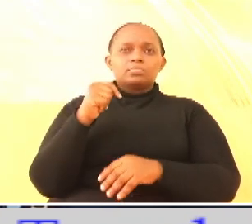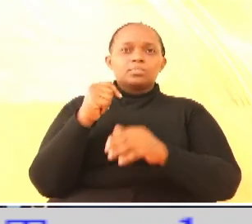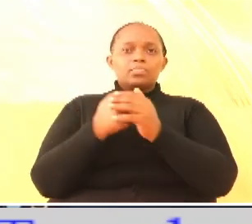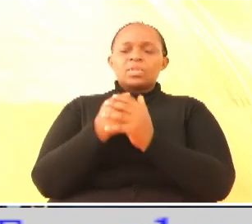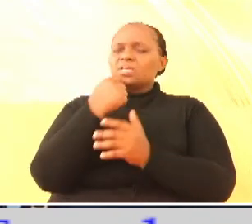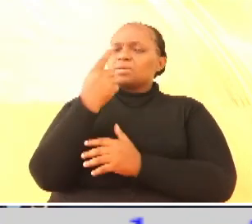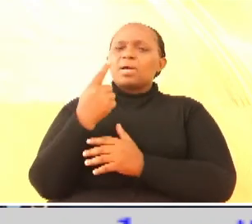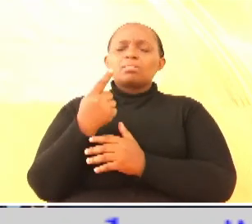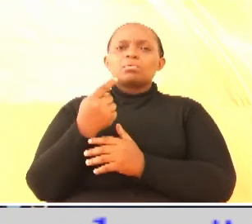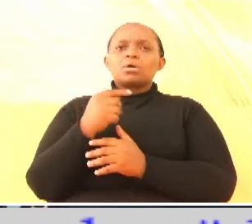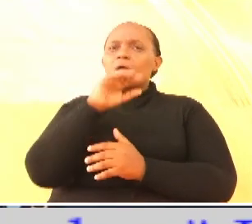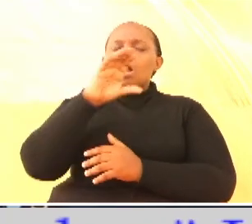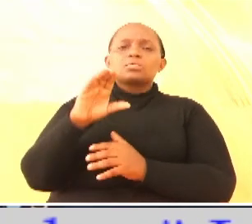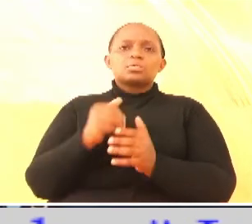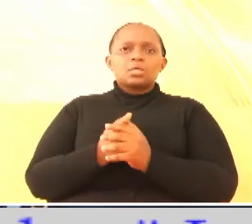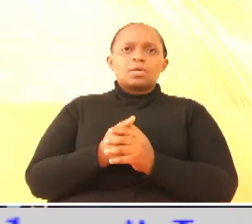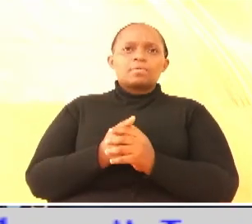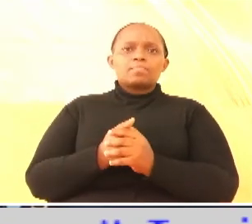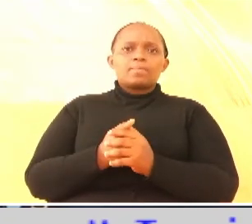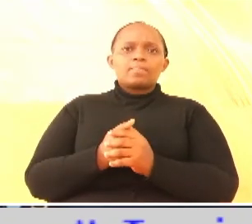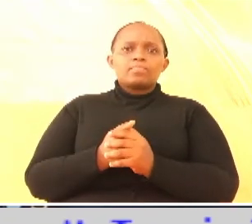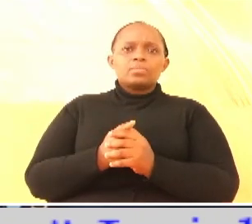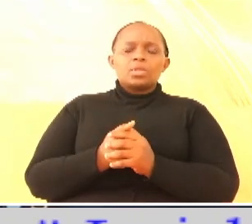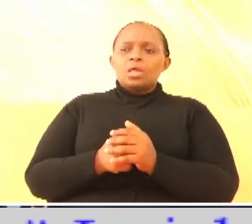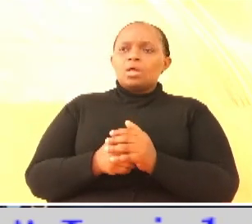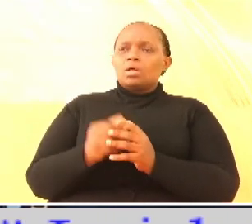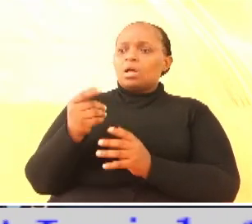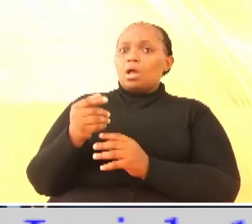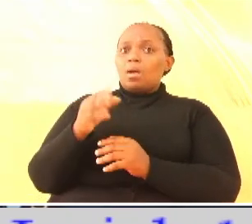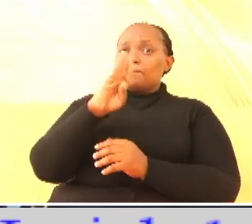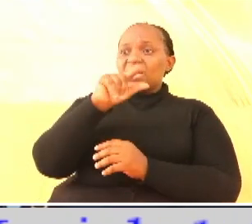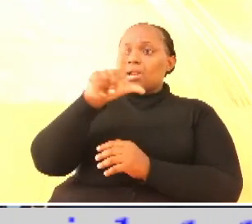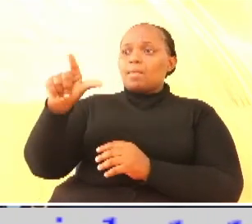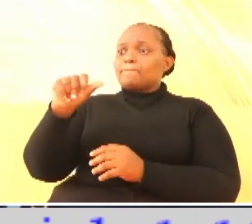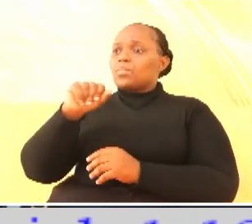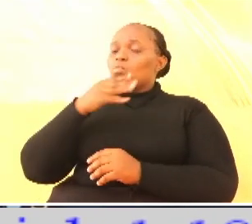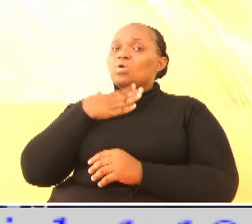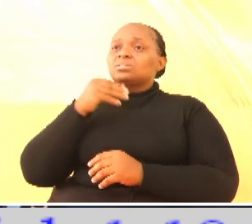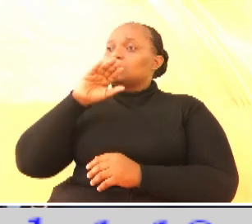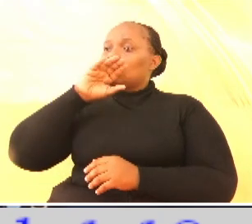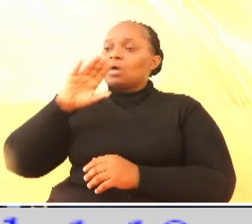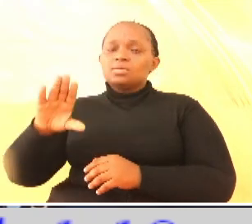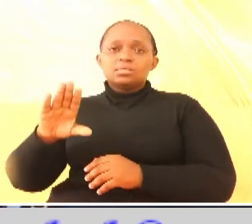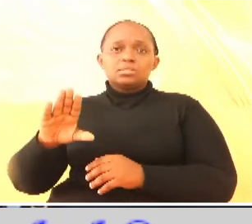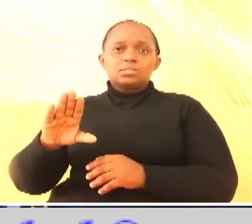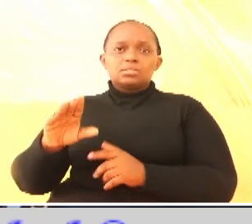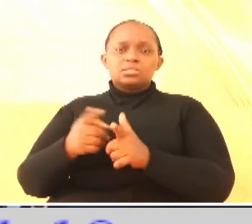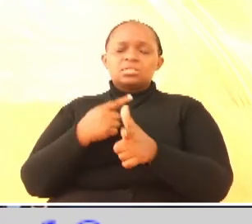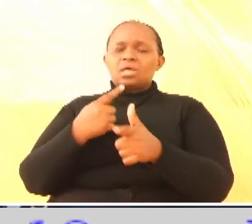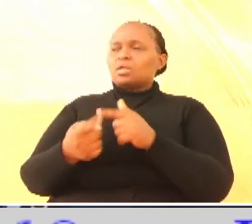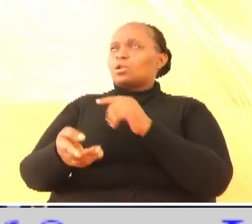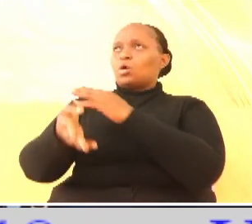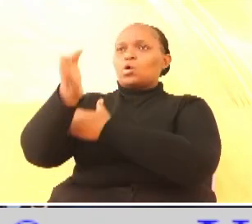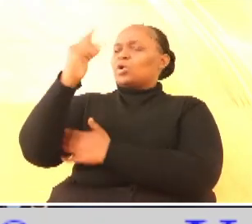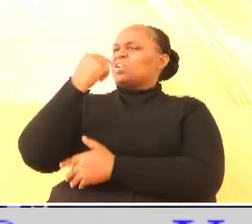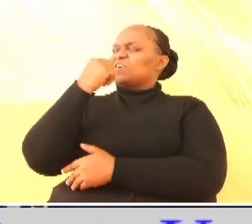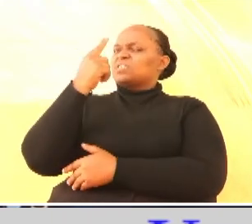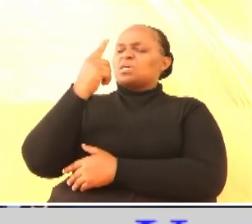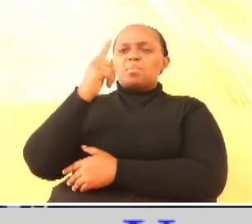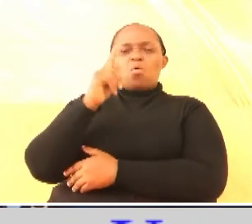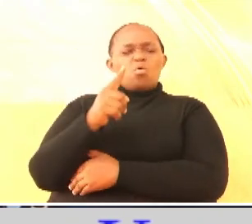ikagwa. Anataka kutumiwa diposa alete shida. Ya kulaani wana Israeli, Mungu